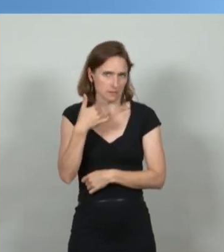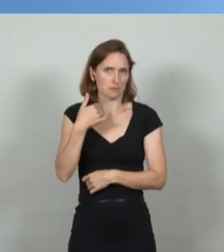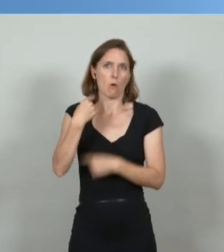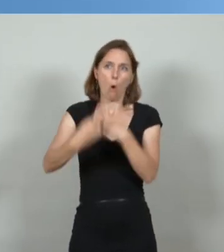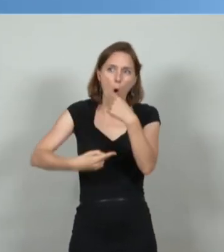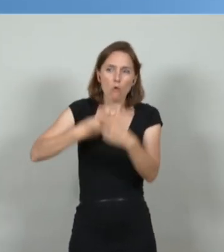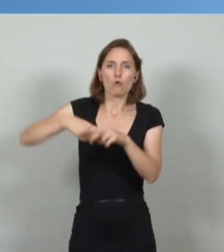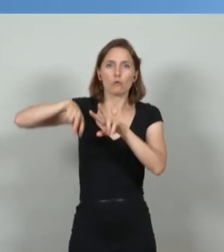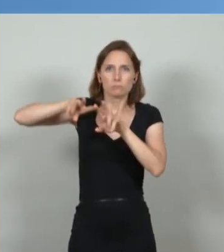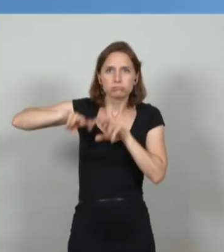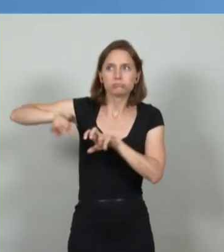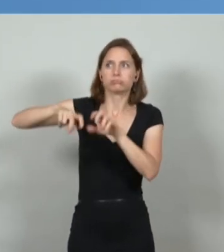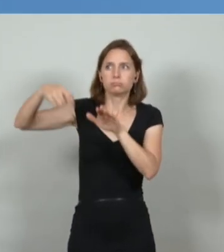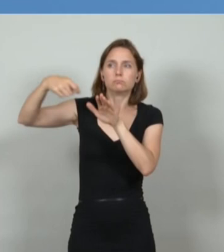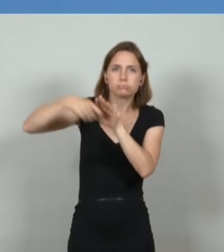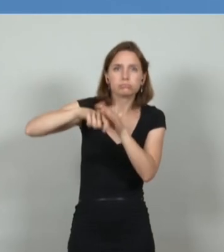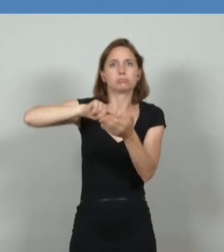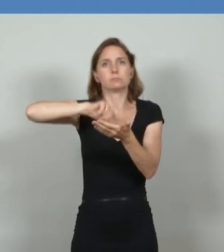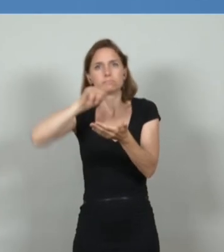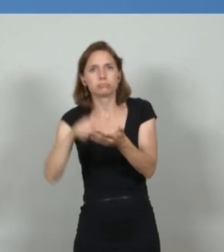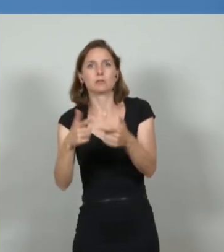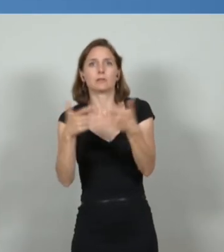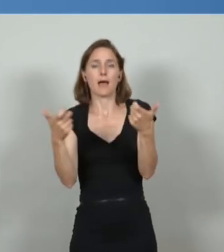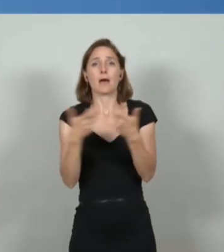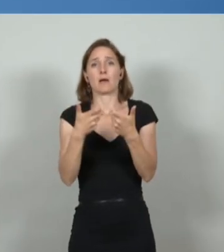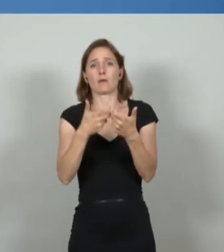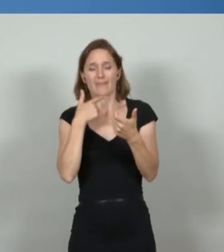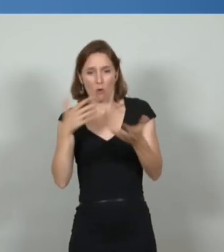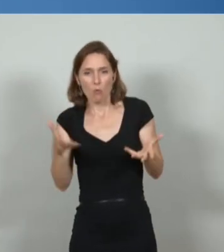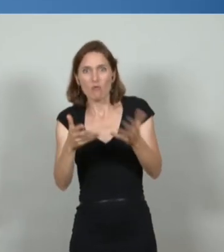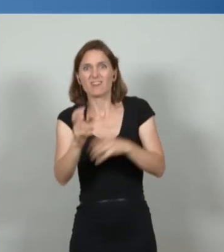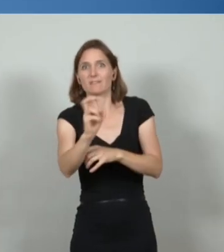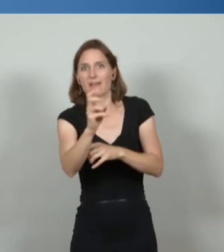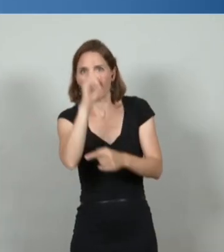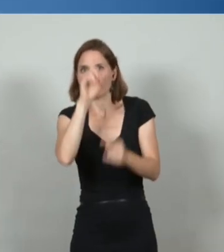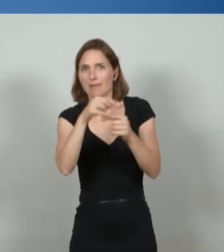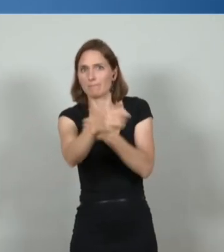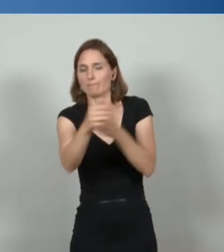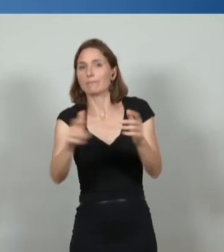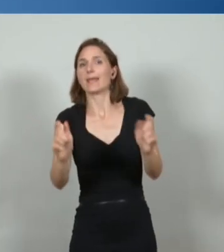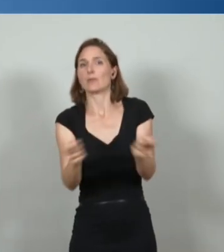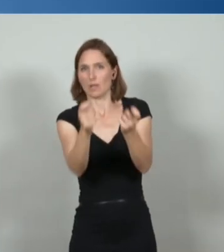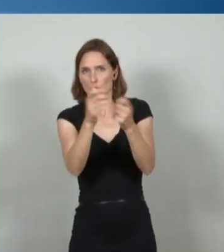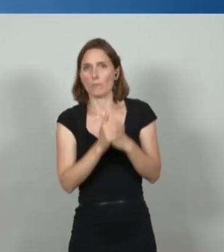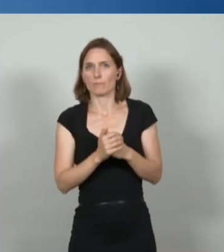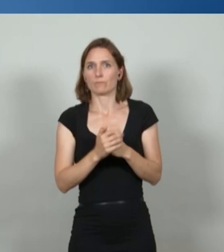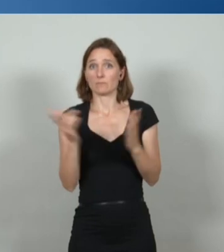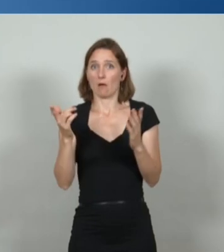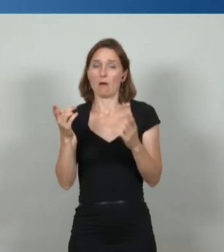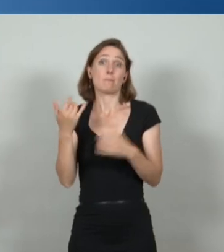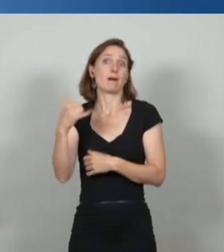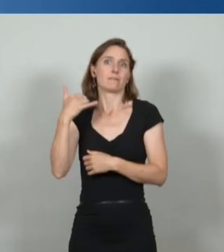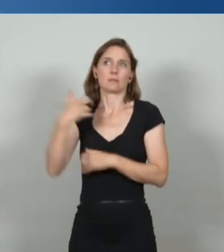sur les coups de pouce vert éducation nous avons encore un certain nombre de recettes attendues de la part de l'État mais nous n'avons et nous n'aurons aucune